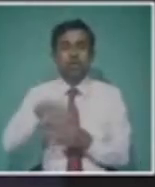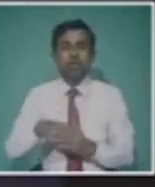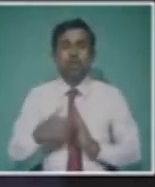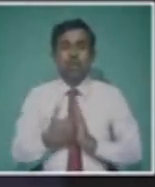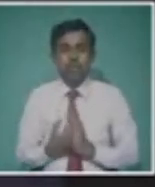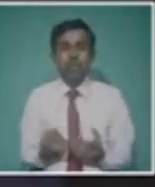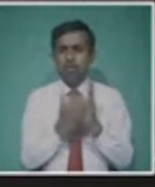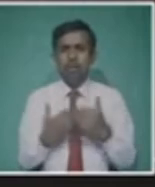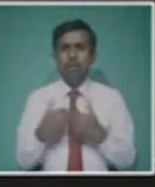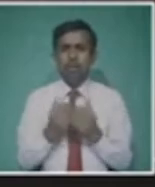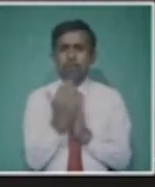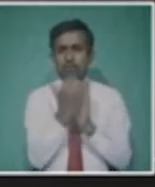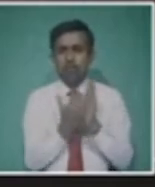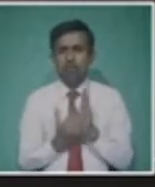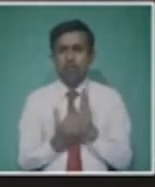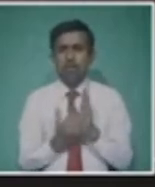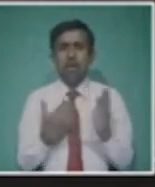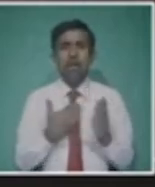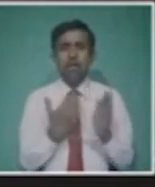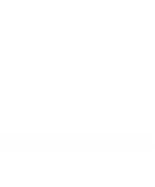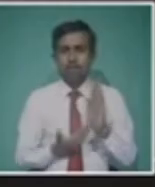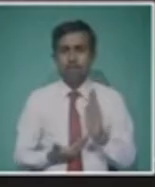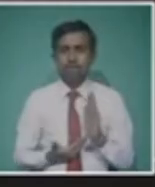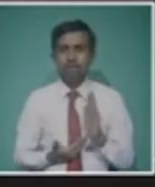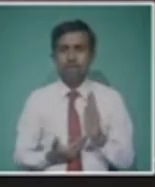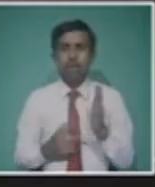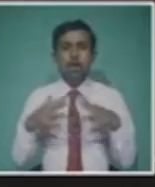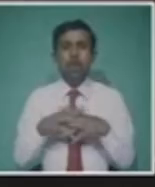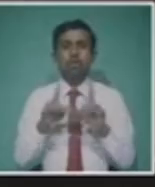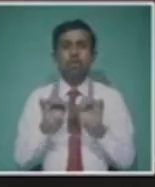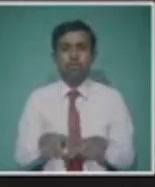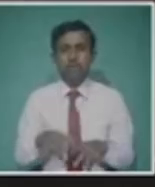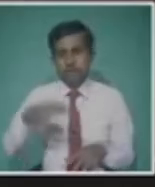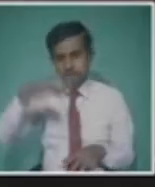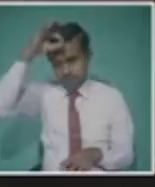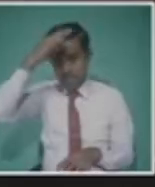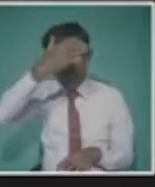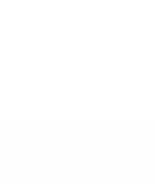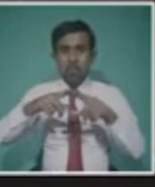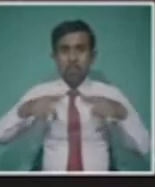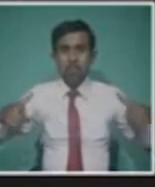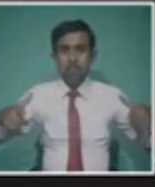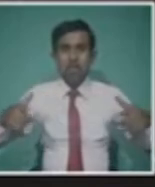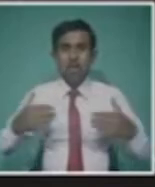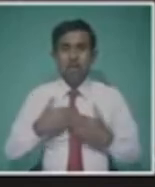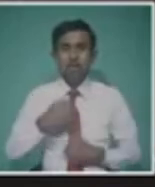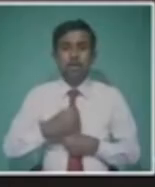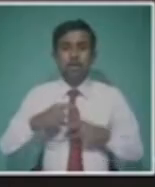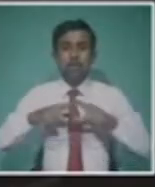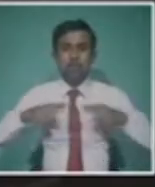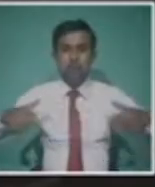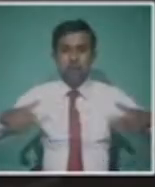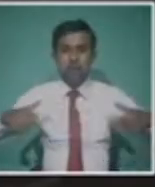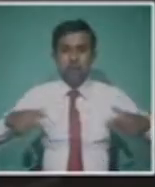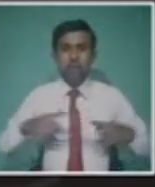ගෞරවණීය ඉල්ලීමක් කරනවා අපේ ව්‍යවස්ථාවේ තියෙන නීතිය තමයි සිංහල දෙමළ භාෂා තමයි අපේ රාජ්‍ය භාෂා